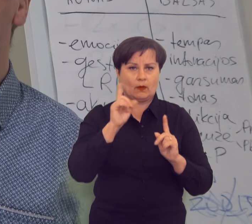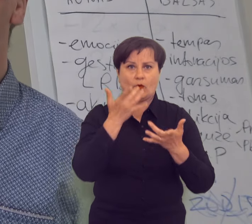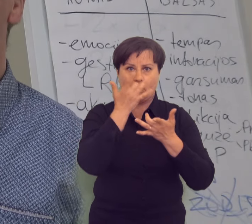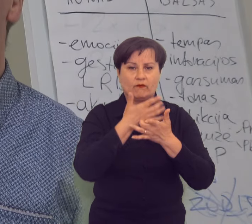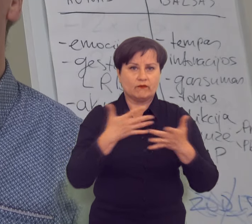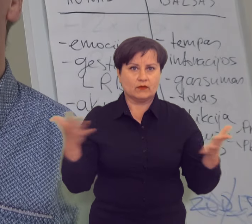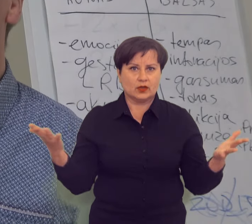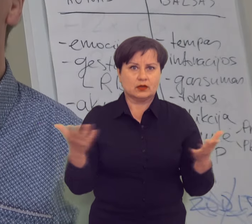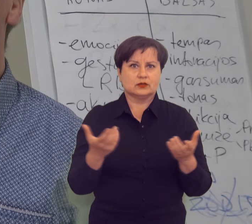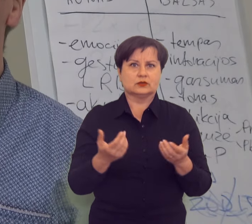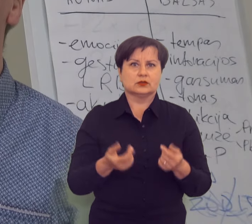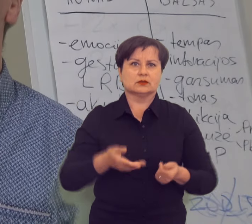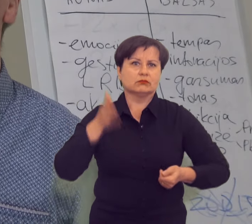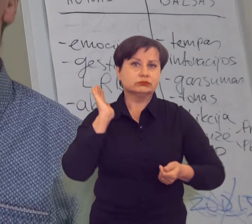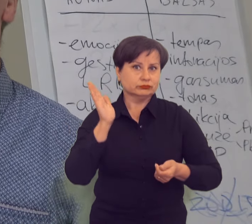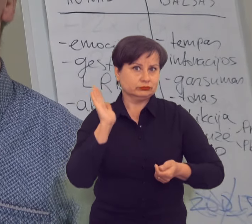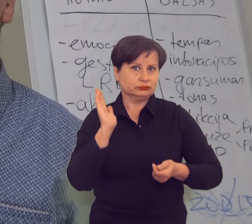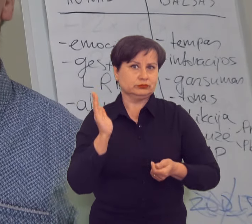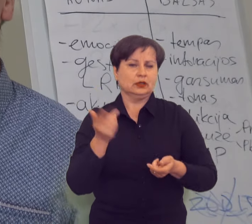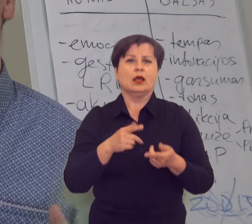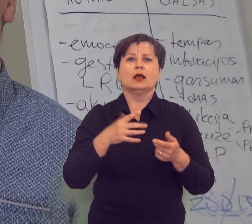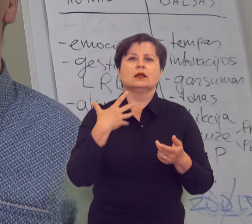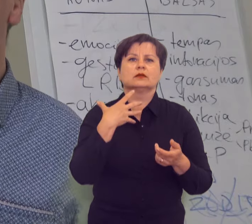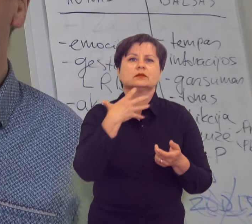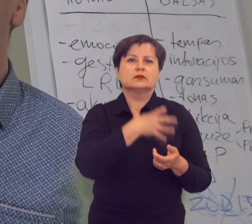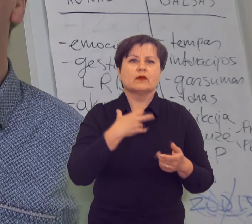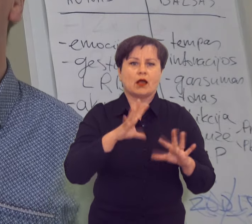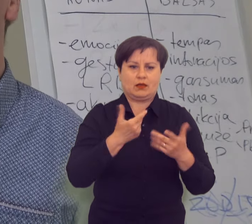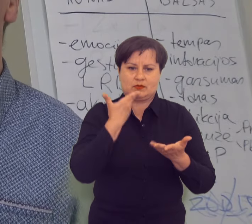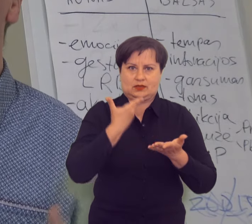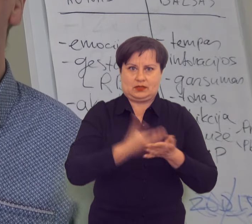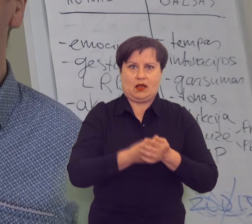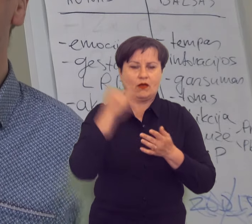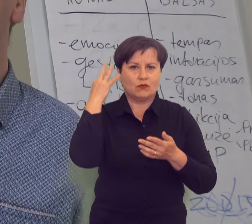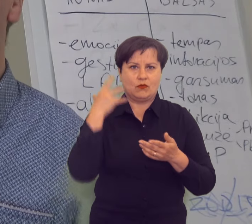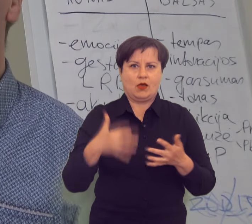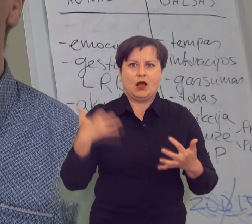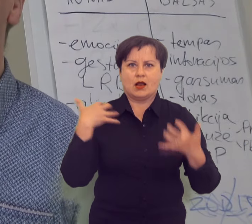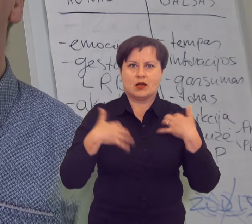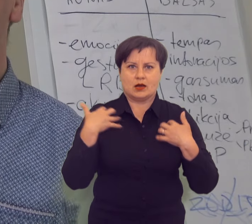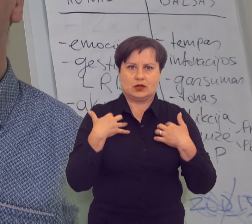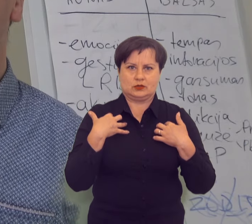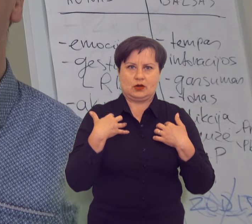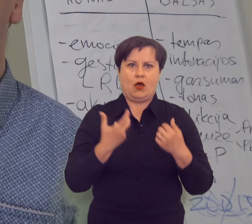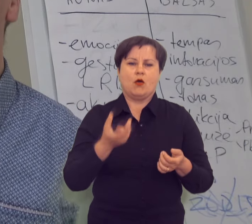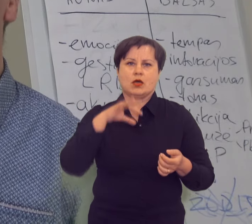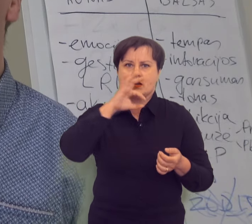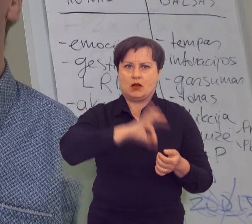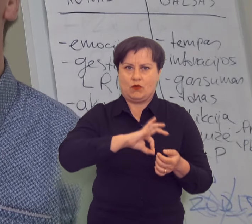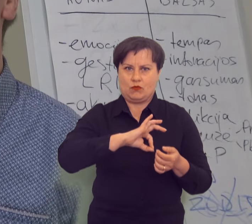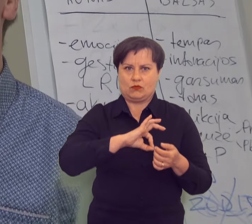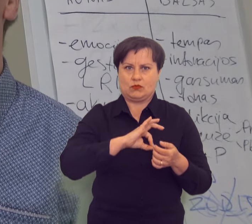kalbėjimas ir efektyvus komunikavimas yra būtent apie tai, kaip savo žinutę perteikti greičiau, efektyviau ir kad tie